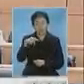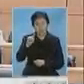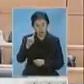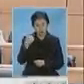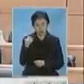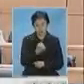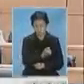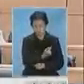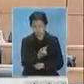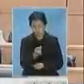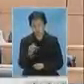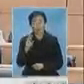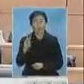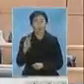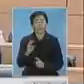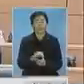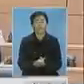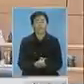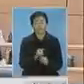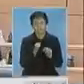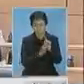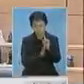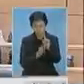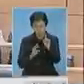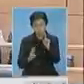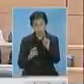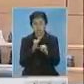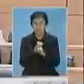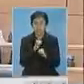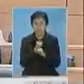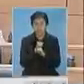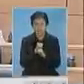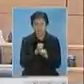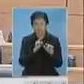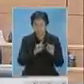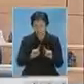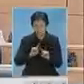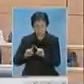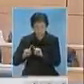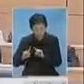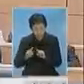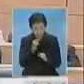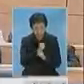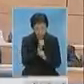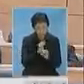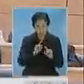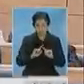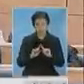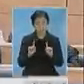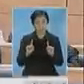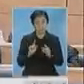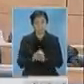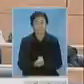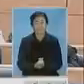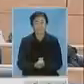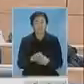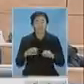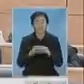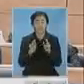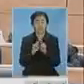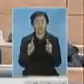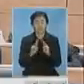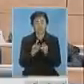ชุดครับทำหน้าที่ต่างๆกันไม่ต้องอธิบายรายละเอียดนอกจากนั้นมีการตั้งคณะกรรมการสมัชชา